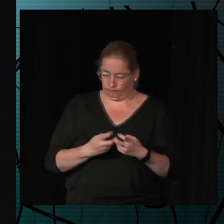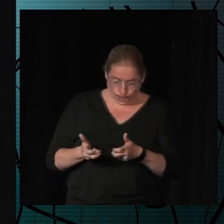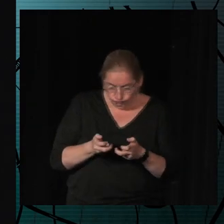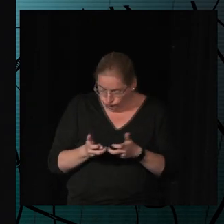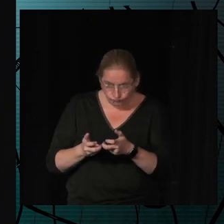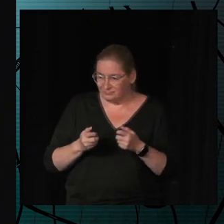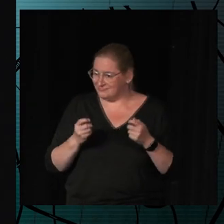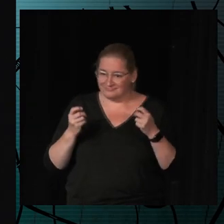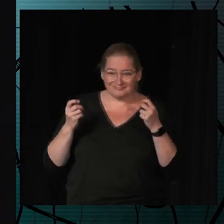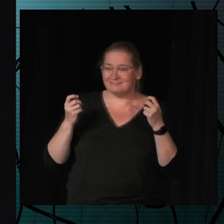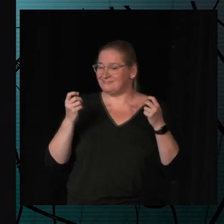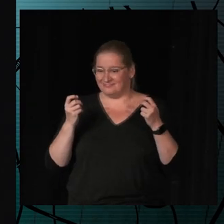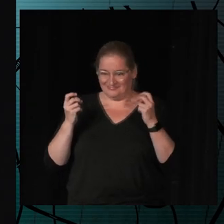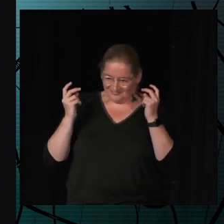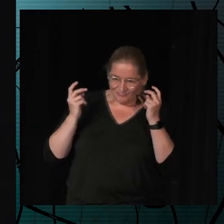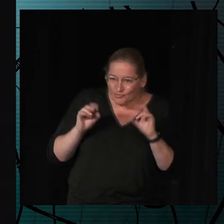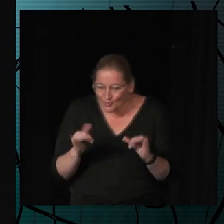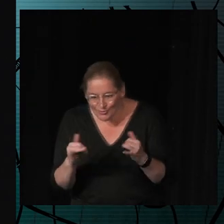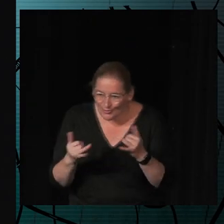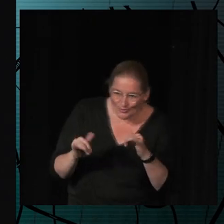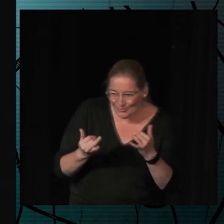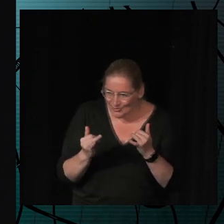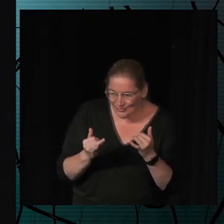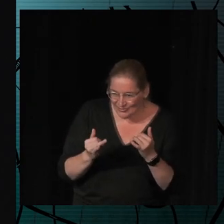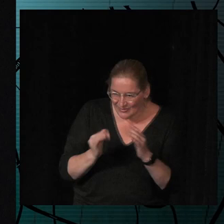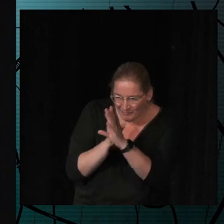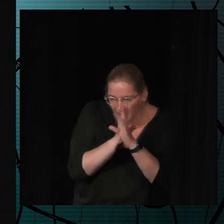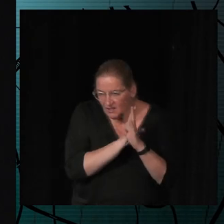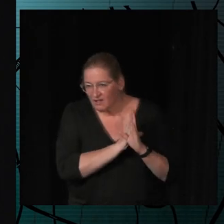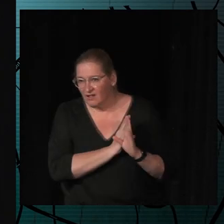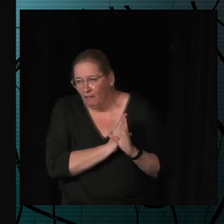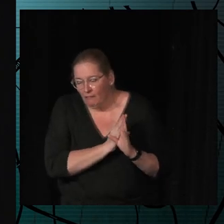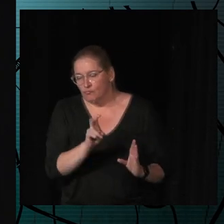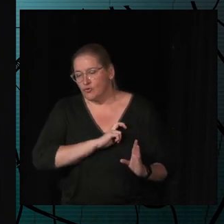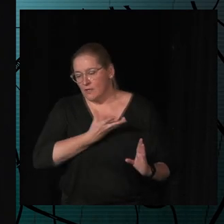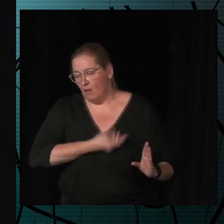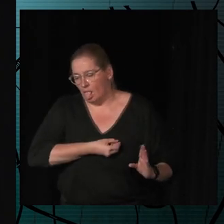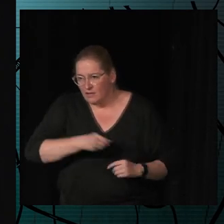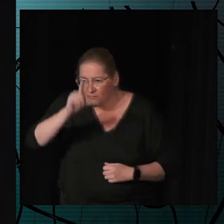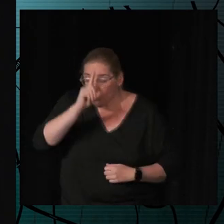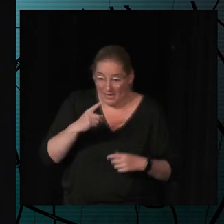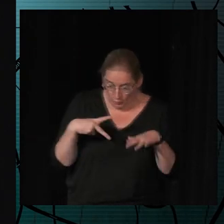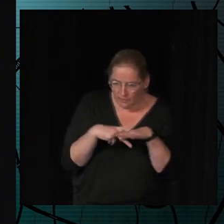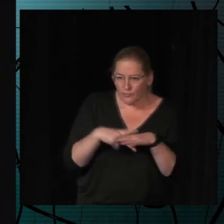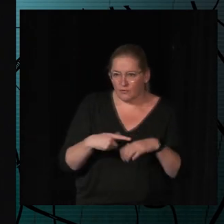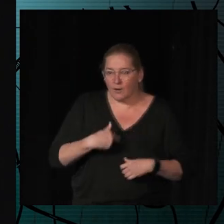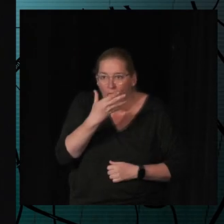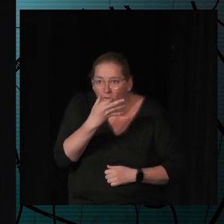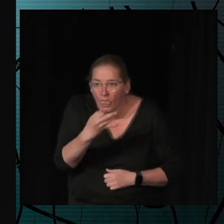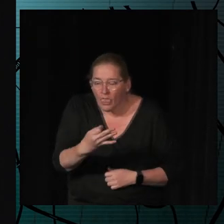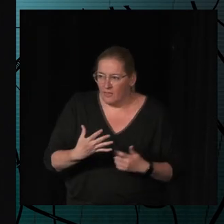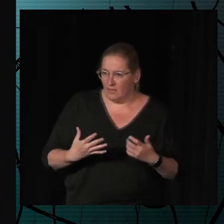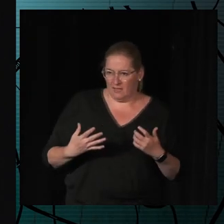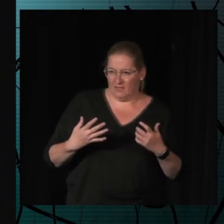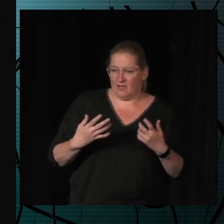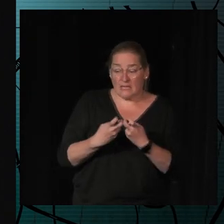aller derrière le jeu à comprendre les mécaniques et à moins stresser mais les premières minutes les premières heures même soyons honnêtes et notamment bah sur le